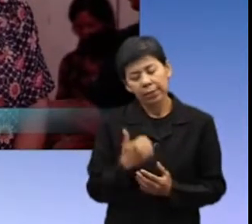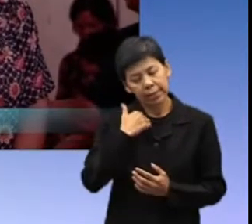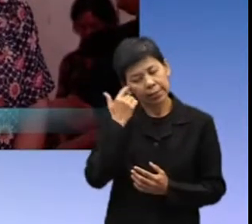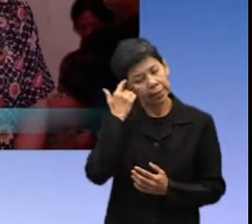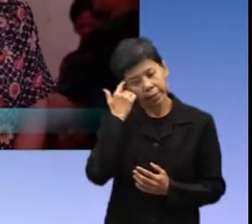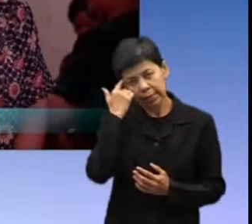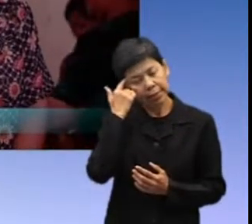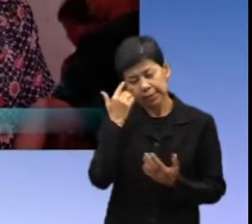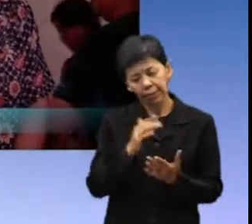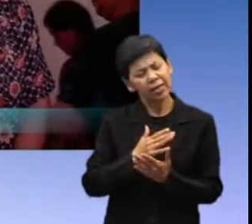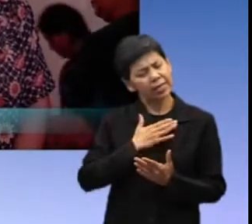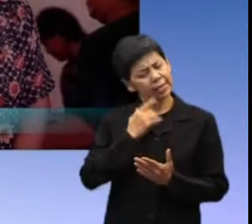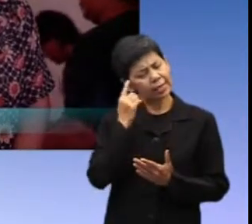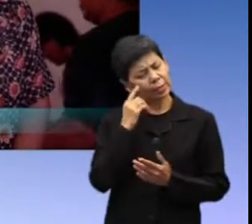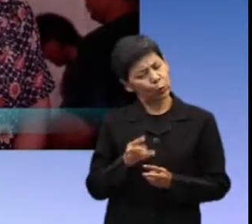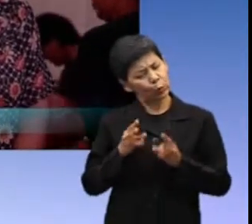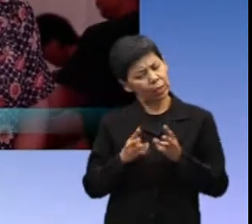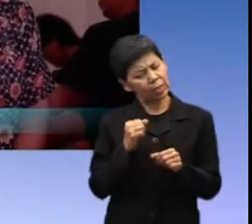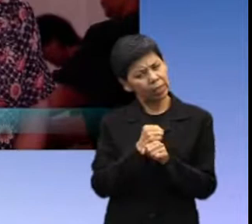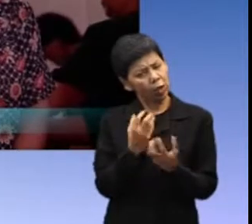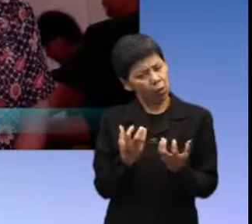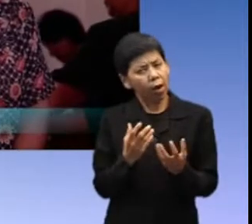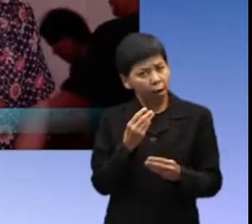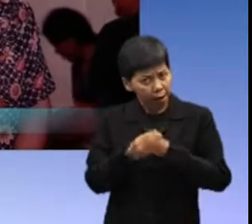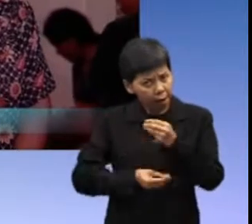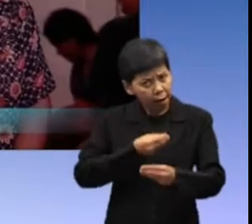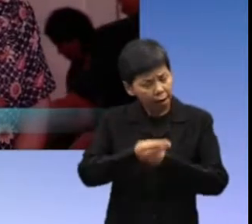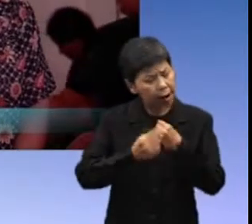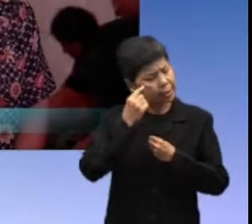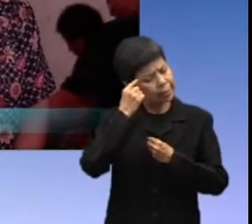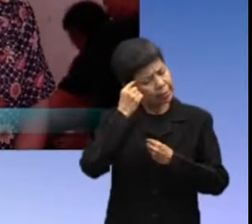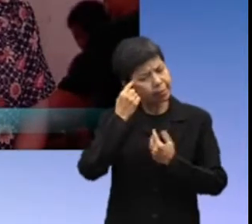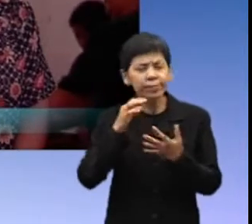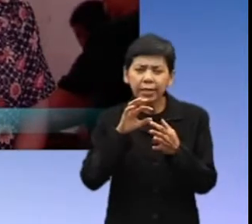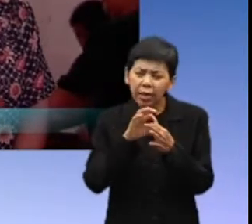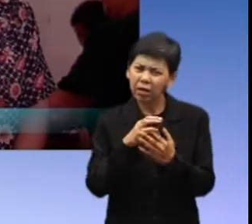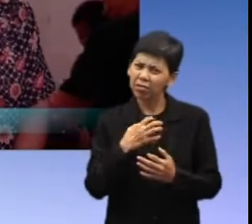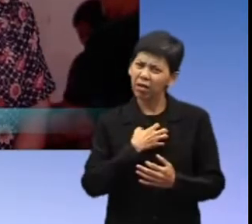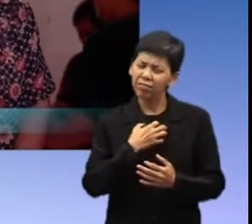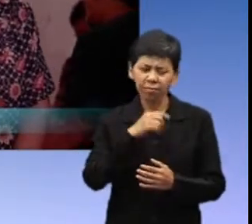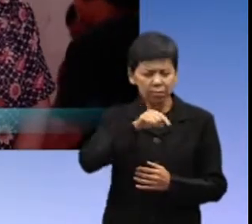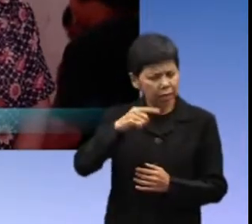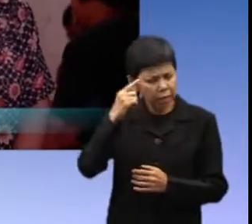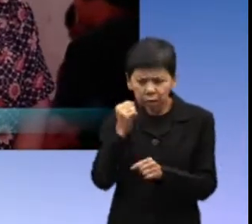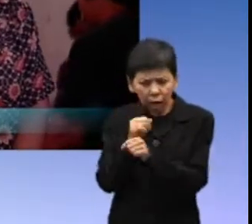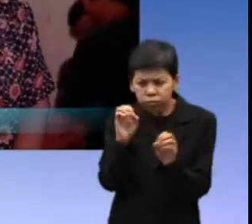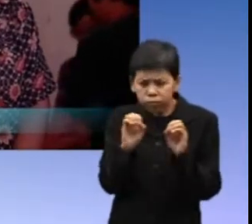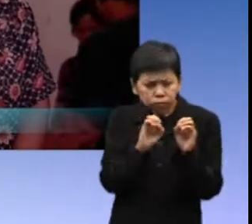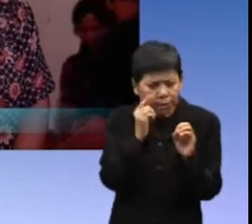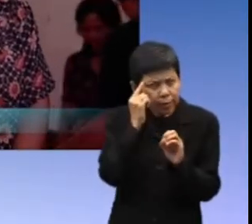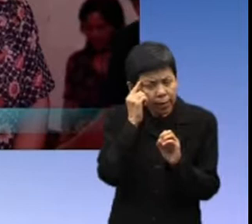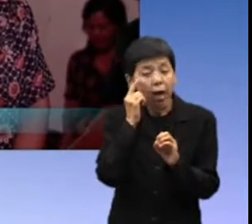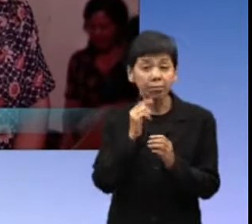าคิดดูว่าเราน่าจะหาผลิตภัณฑ์ในลักษณะที่ว่ายังไม่มีใครที่จะ